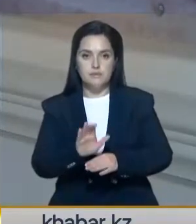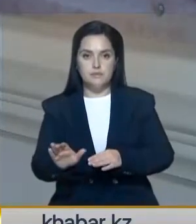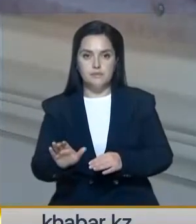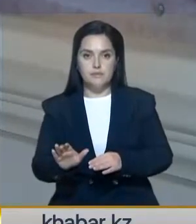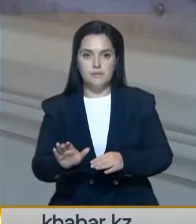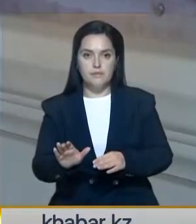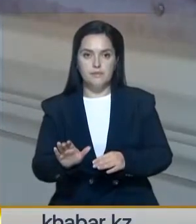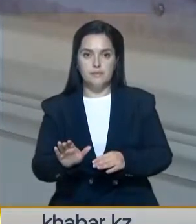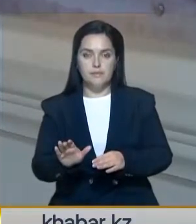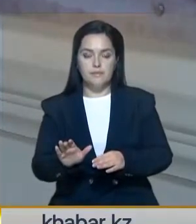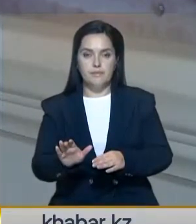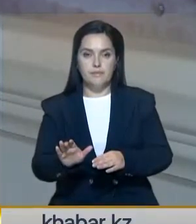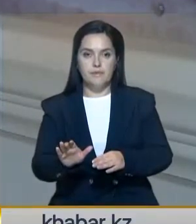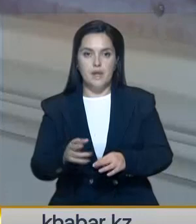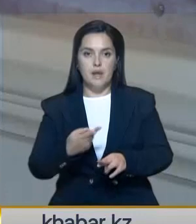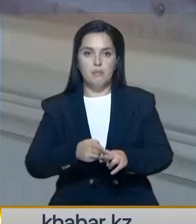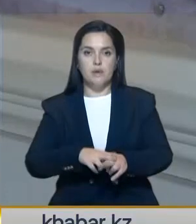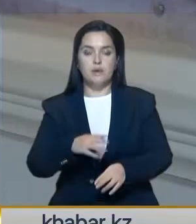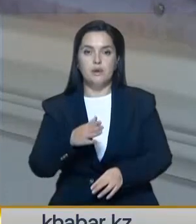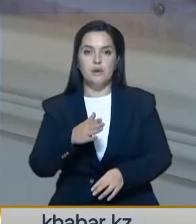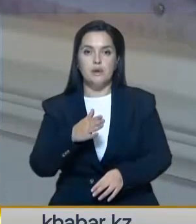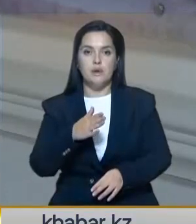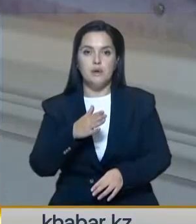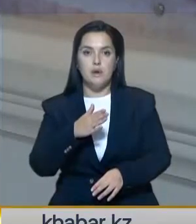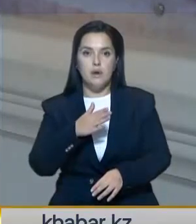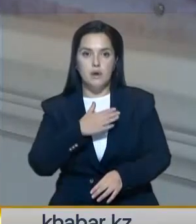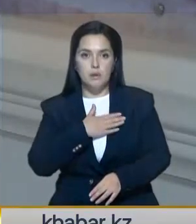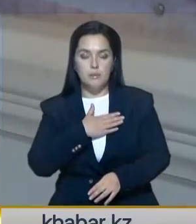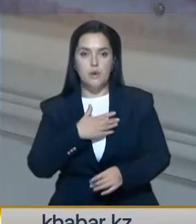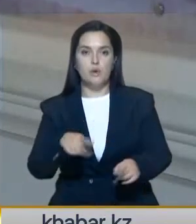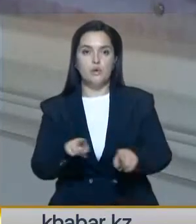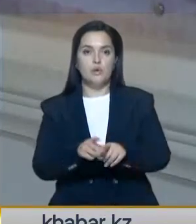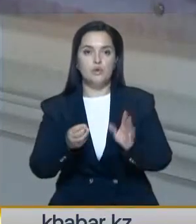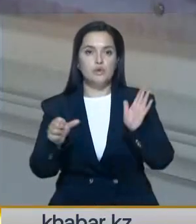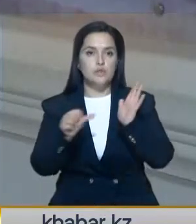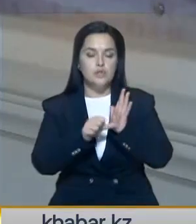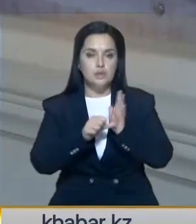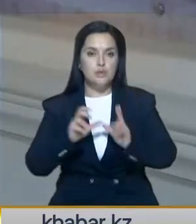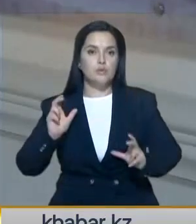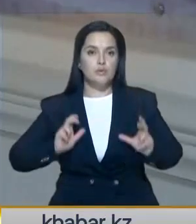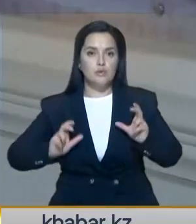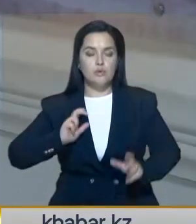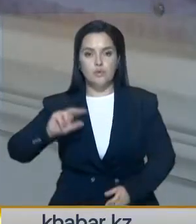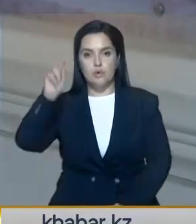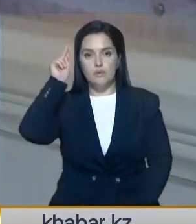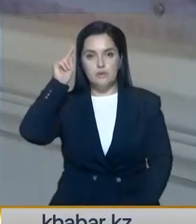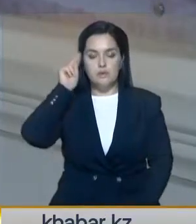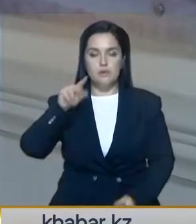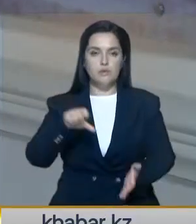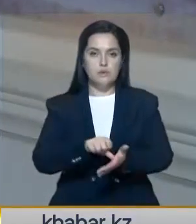Поэтому не только мы, но еще, кроме нас, еще 6 учебных заведений также участвуют в этом.